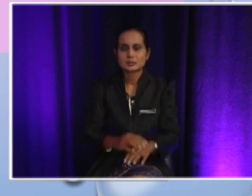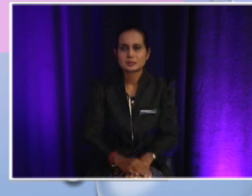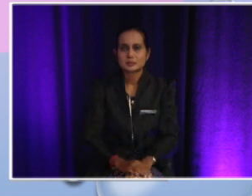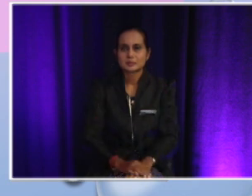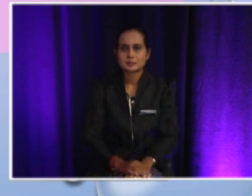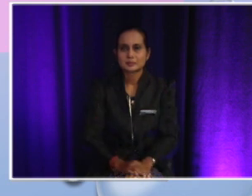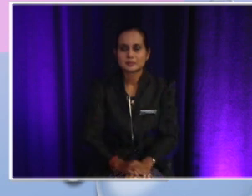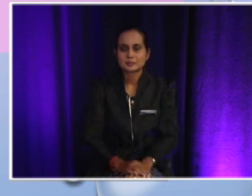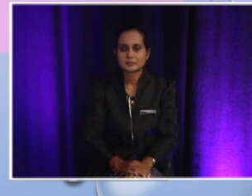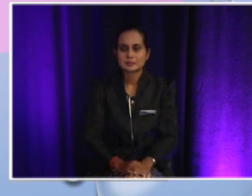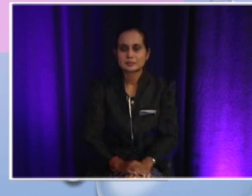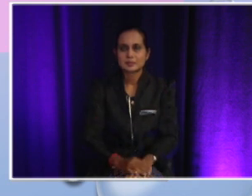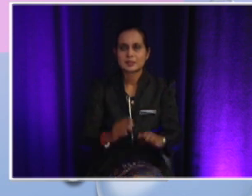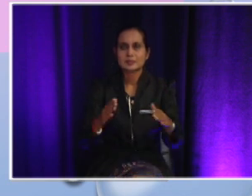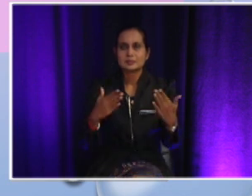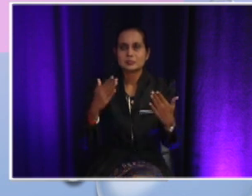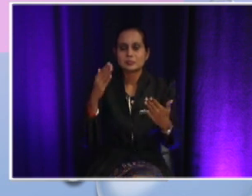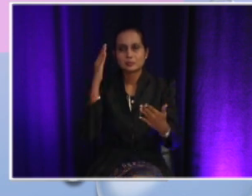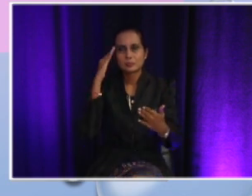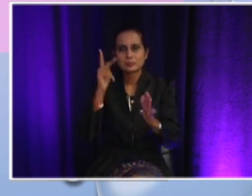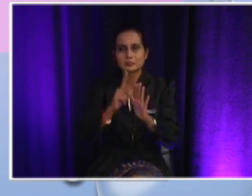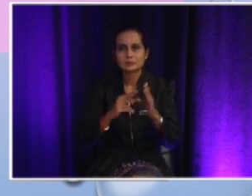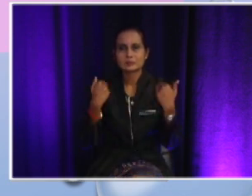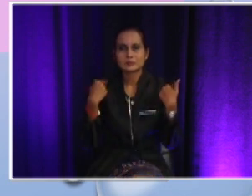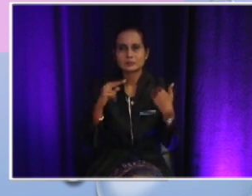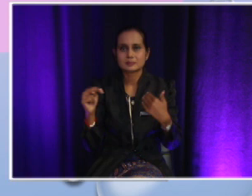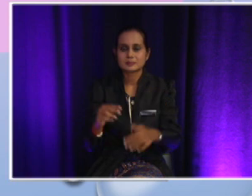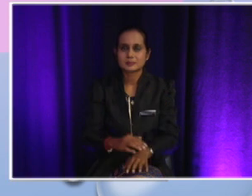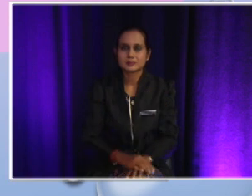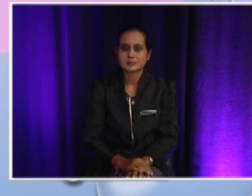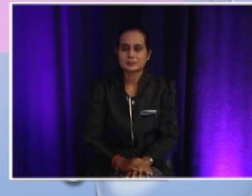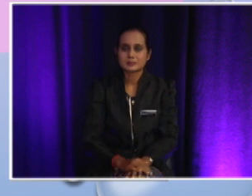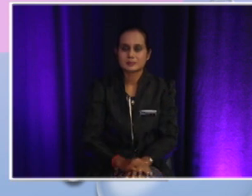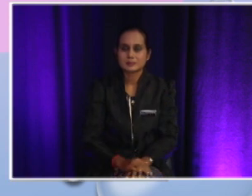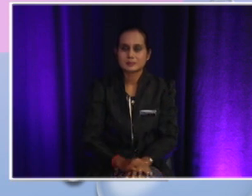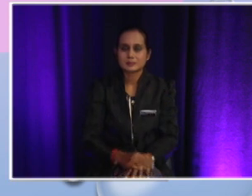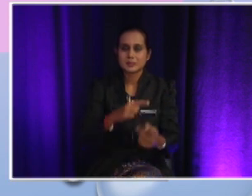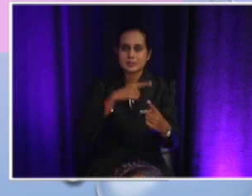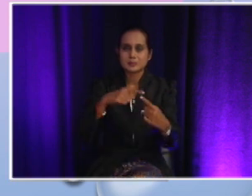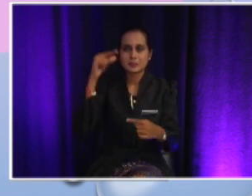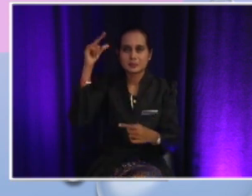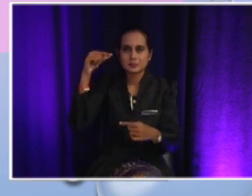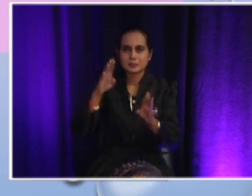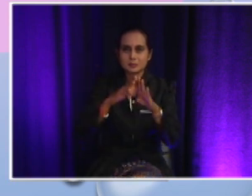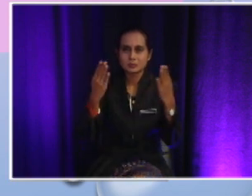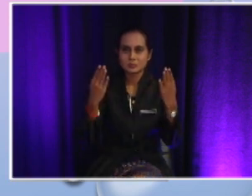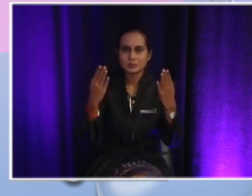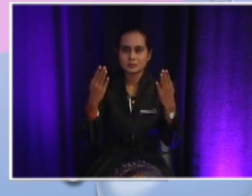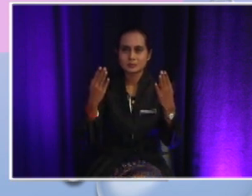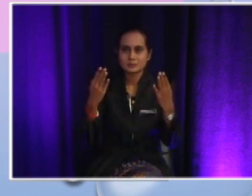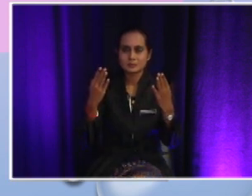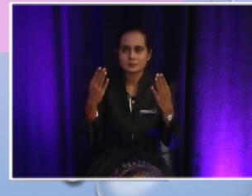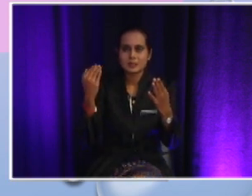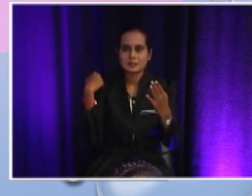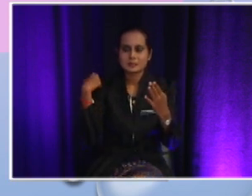suis terbuka. Okey, bagaimana keadaannya? Okey, yang kat sini kita tahu, okey, bila suis terbuka, okey, sini ada